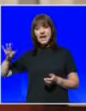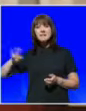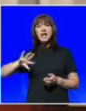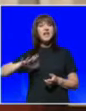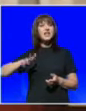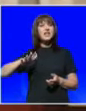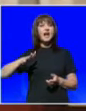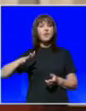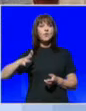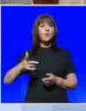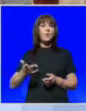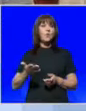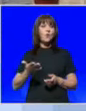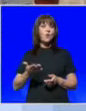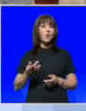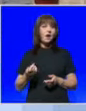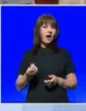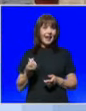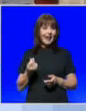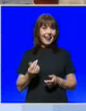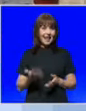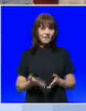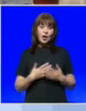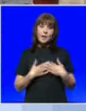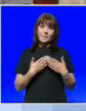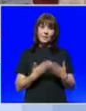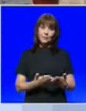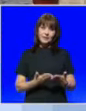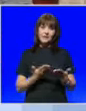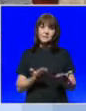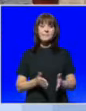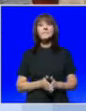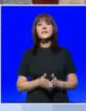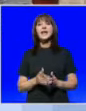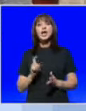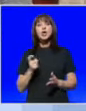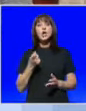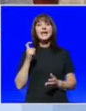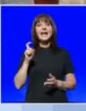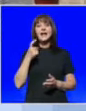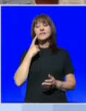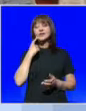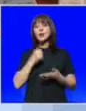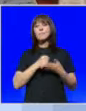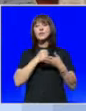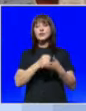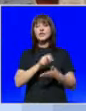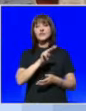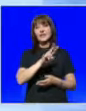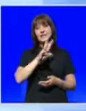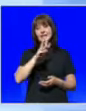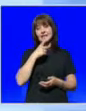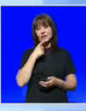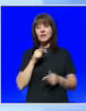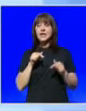милиона в закона, както е. Добре, благодаря ви за този разговор в нашия ефир. Георги Ганев за бюджет 2023.